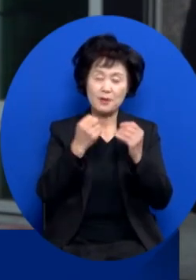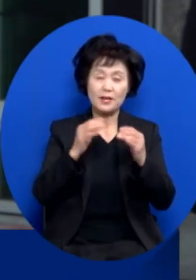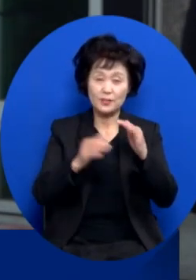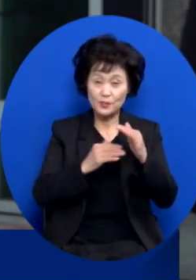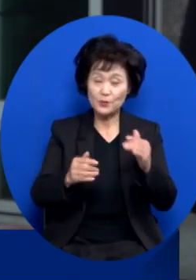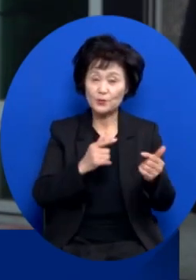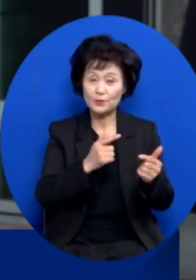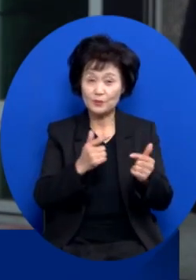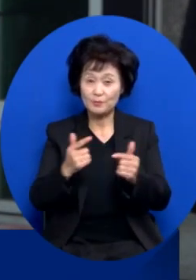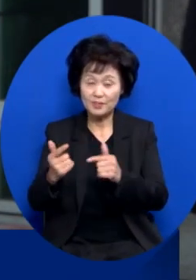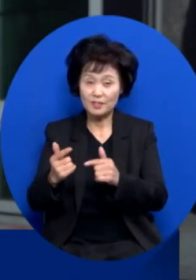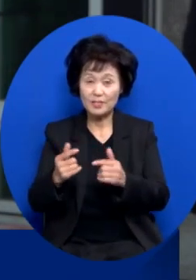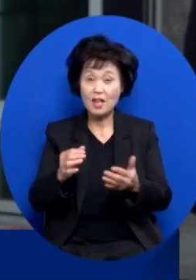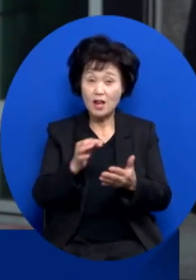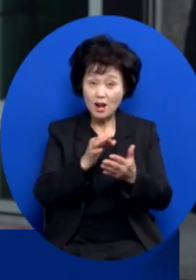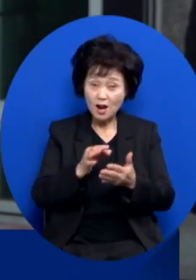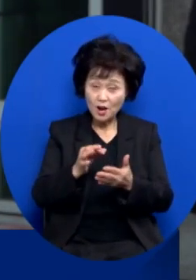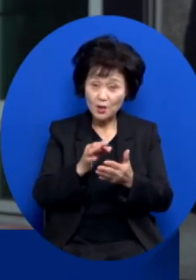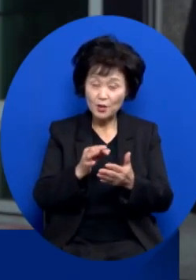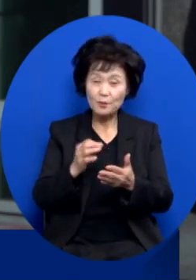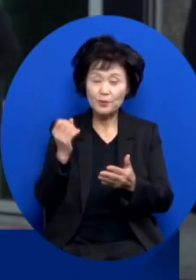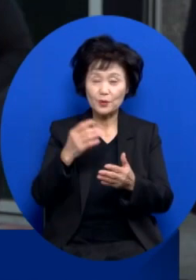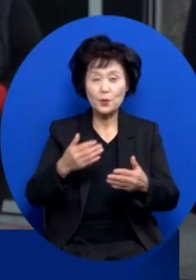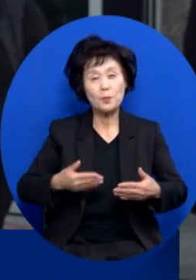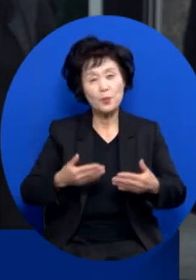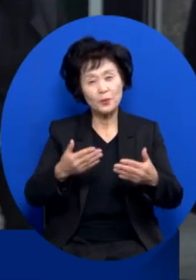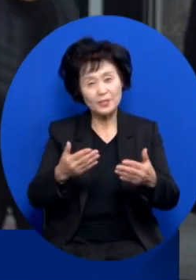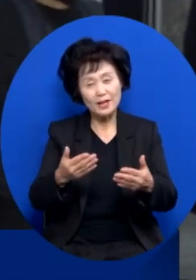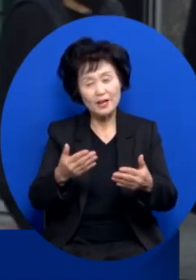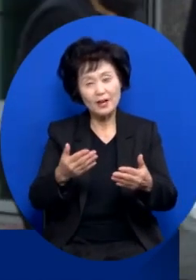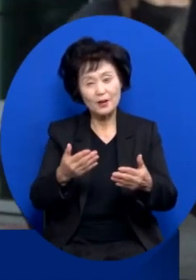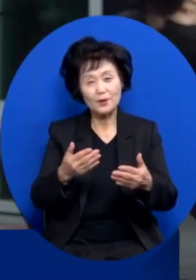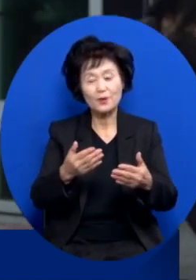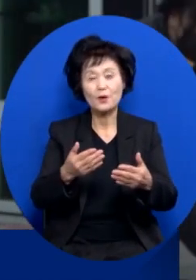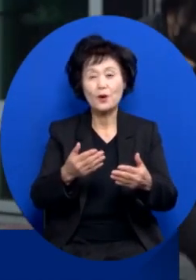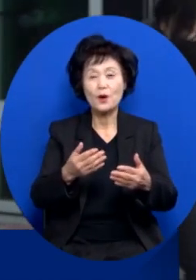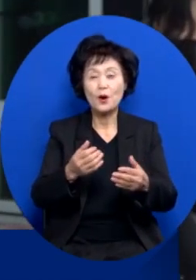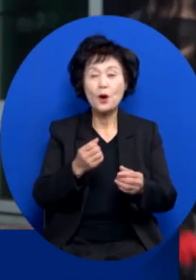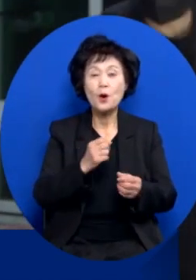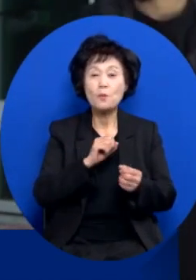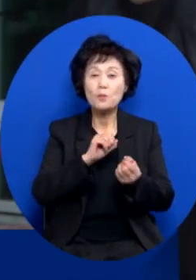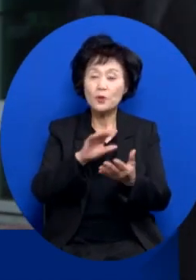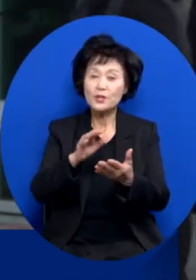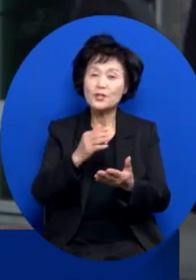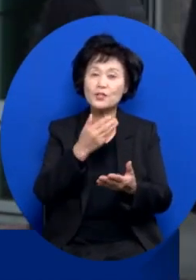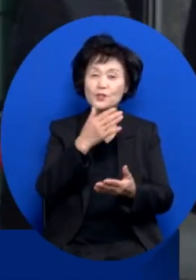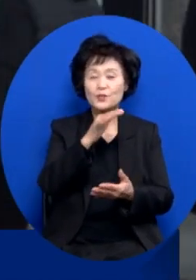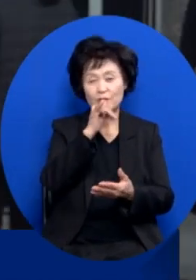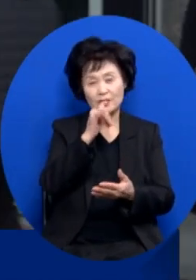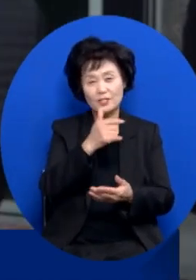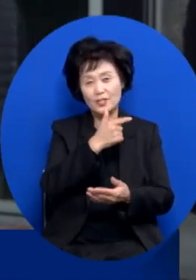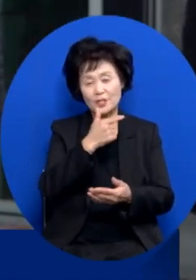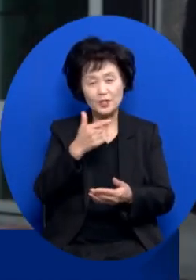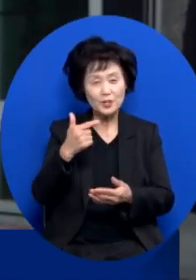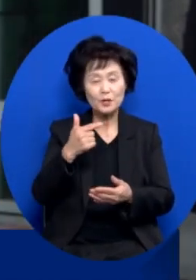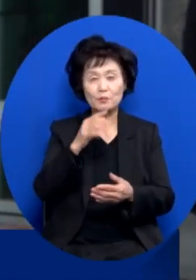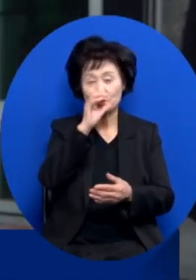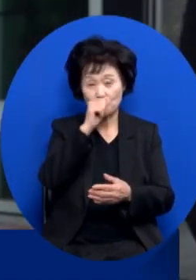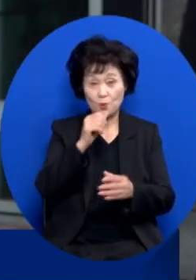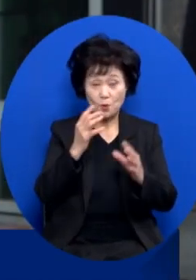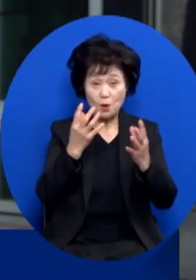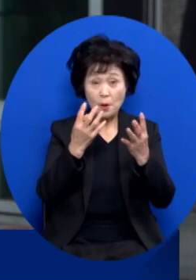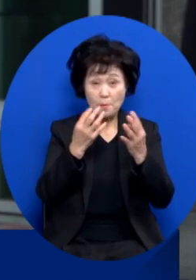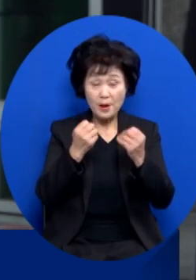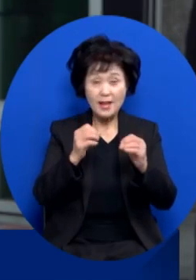성도님들이 헌금으로 또 봉사로 이렇게 보낼 수 있게 돼서 더 많은